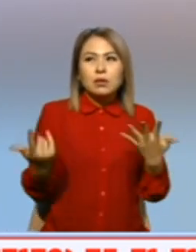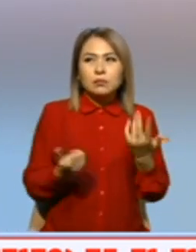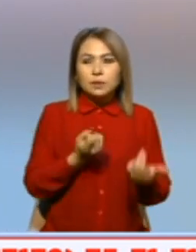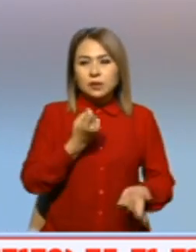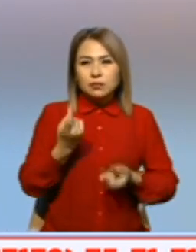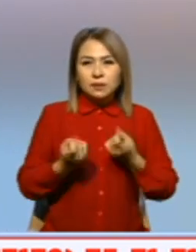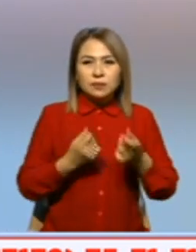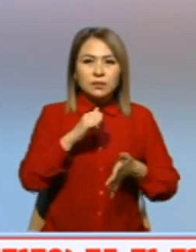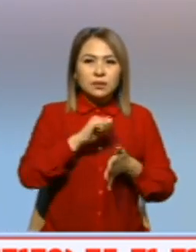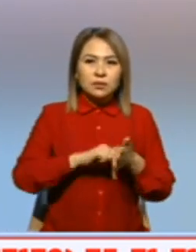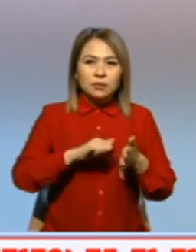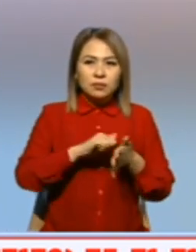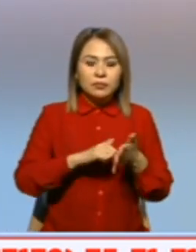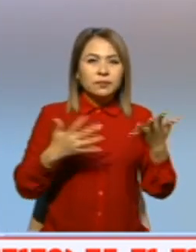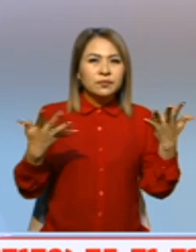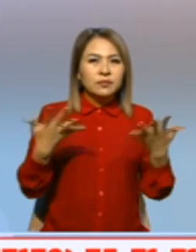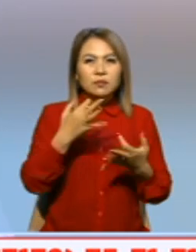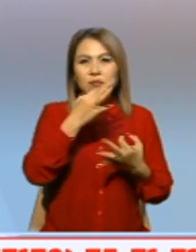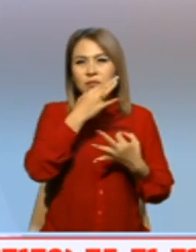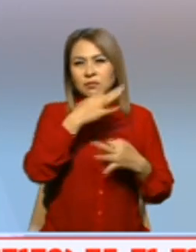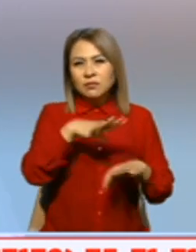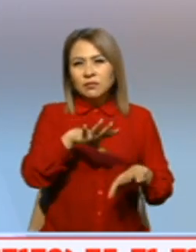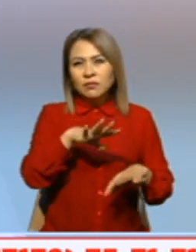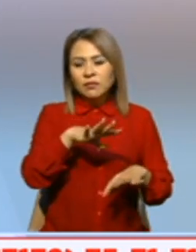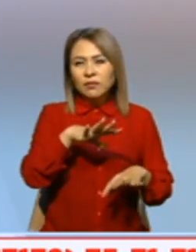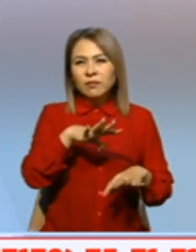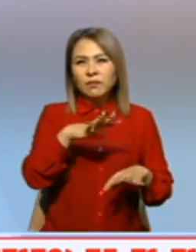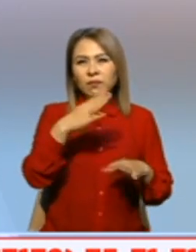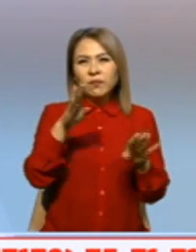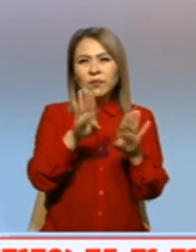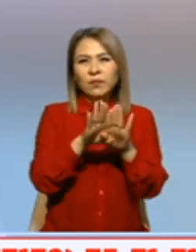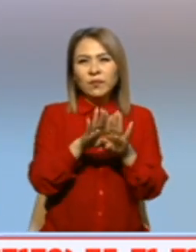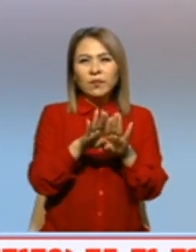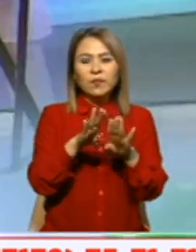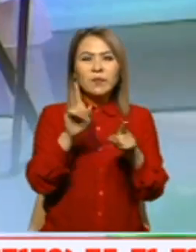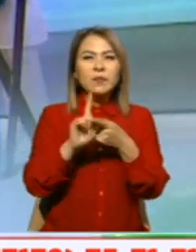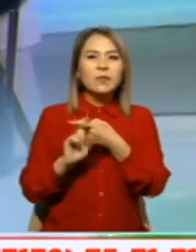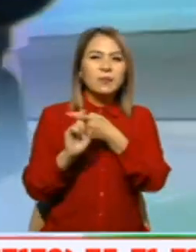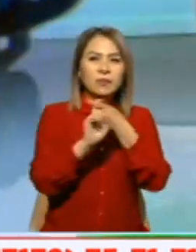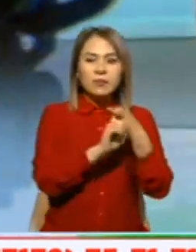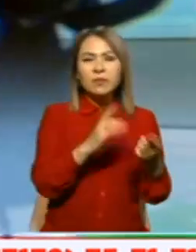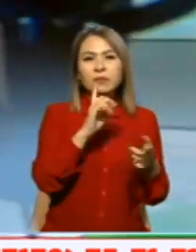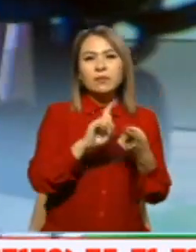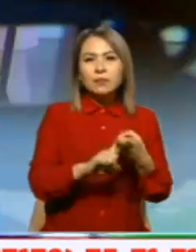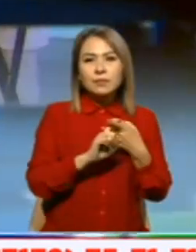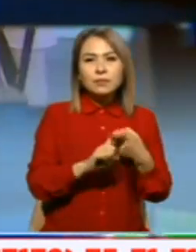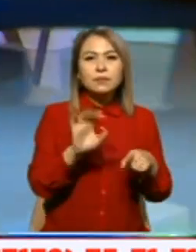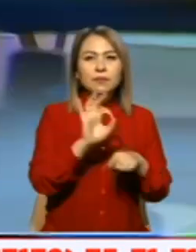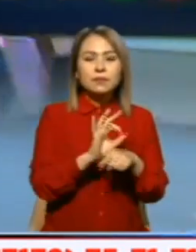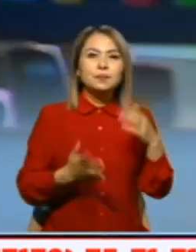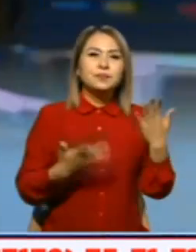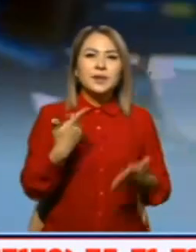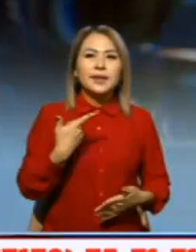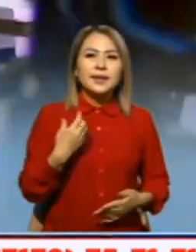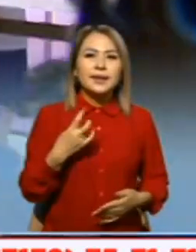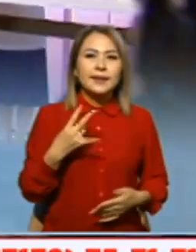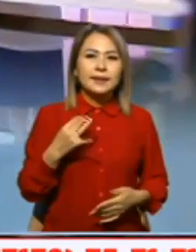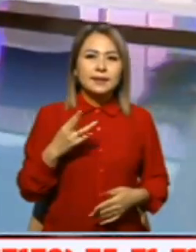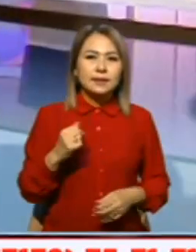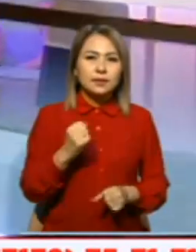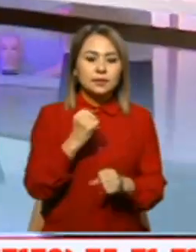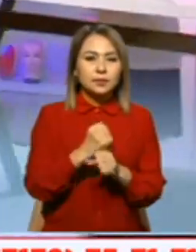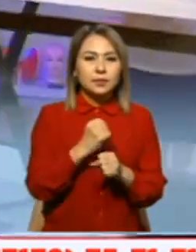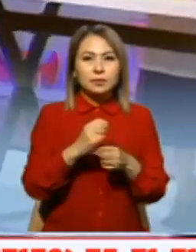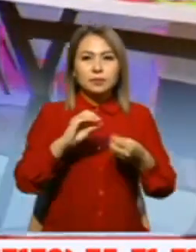болуы мүмкін, егер де қандай да бір жаңағы жыныстық жолмен жұққан аурулар болса, немесе генетикалық тұрғыда жаңағыдай ақаулар болатын